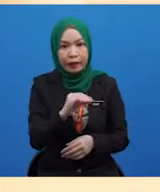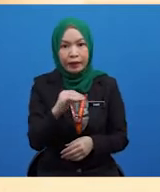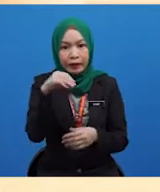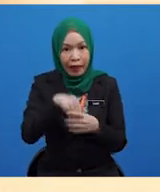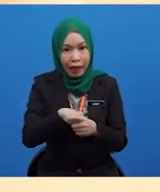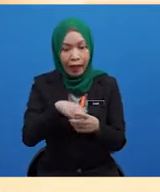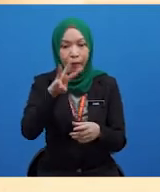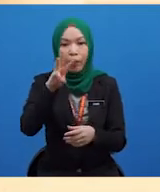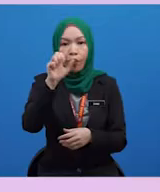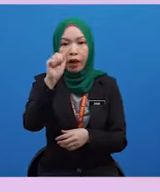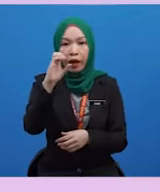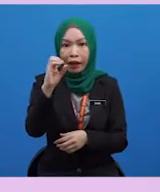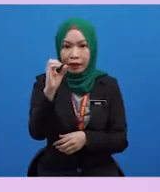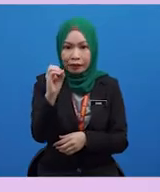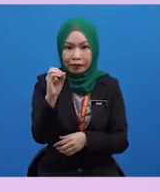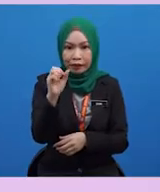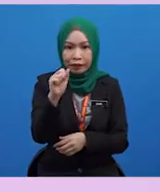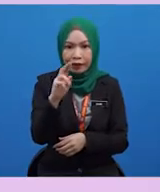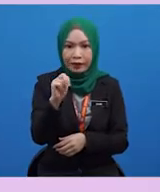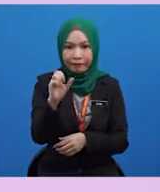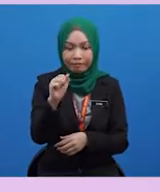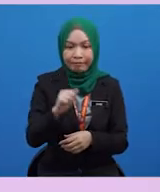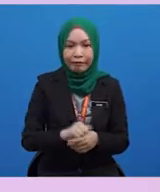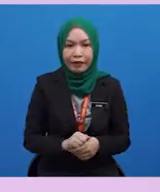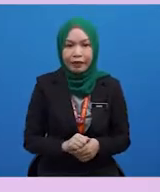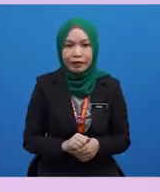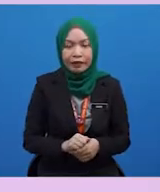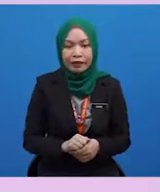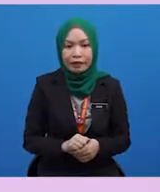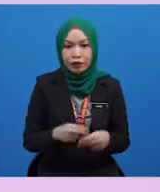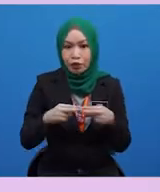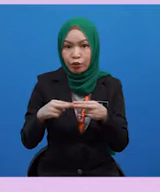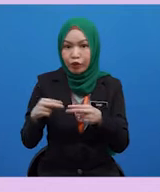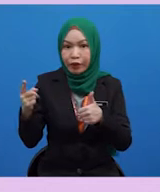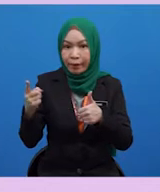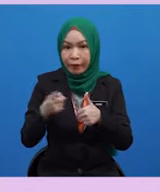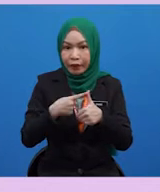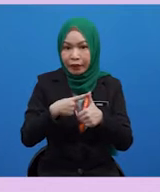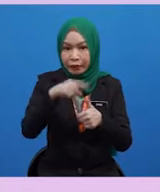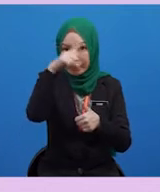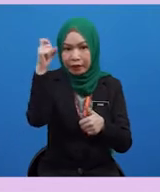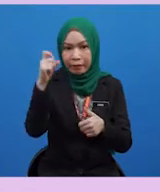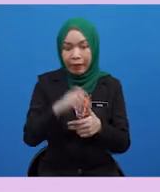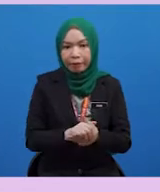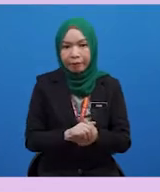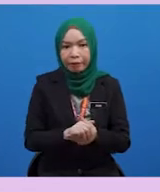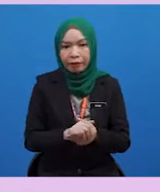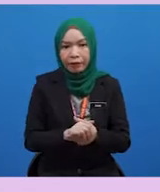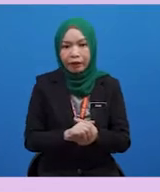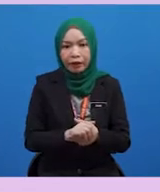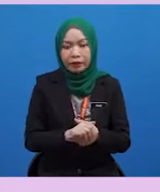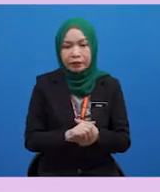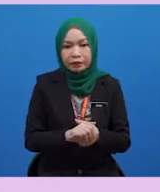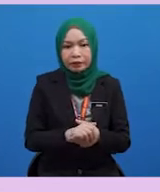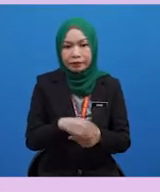dengan contohnya. Jenis hubungan yang pertama ialah sebab dan akibat. Contoh